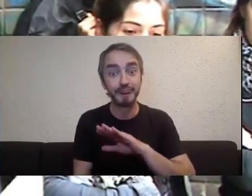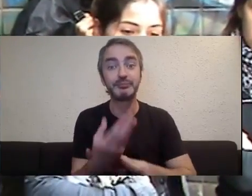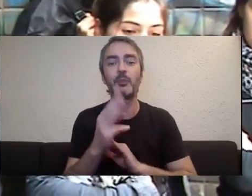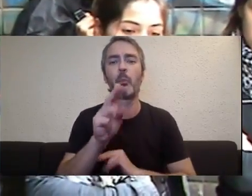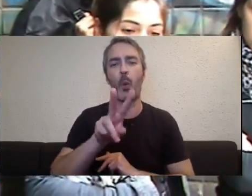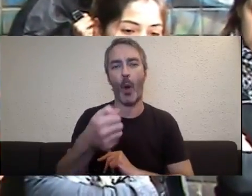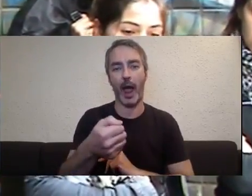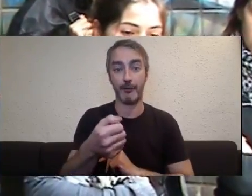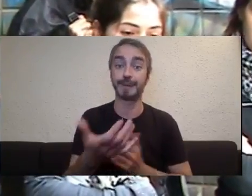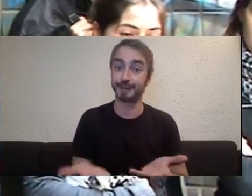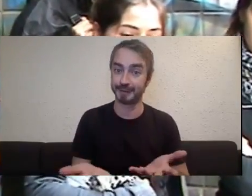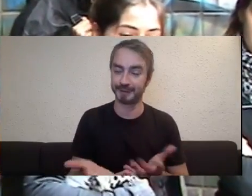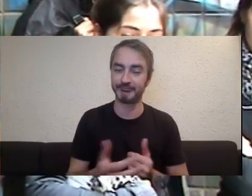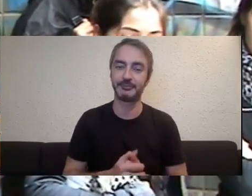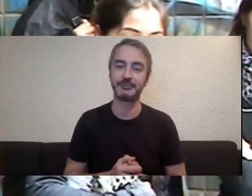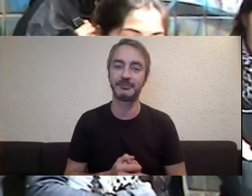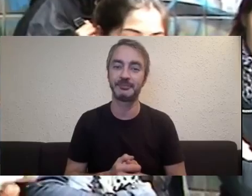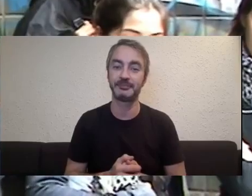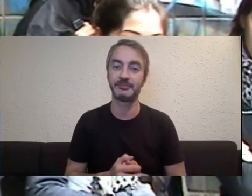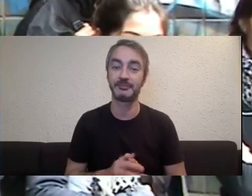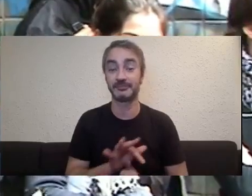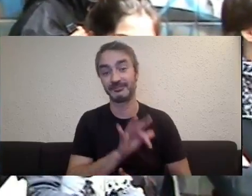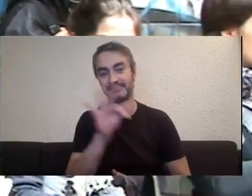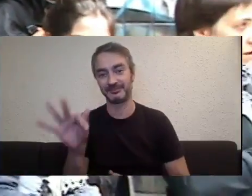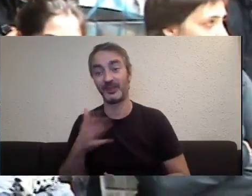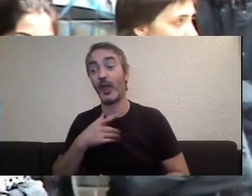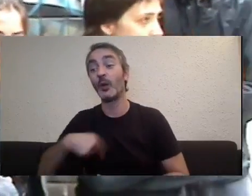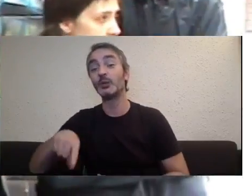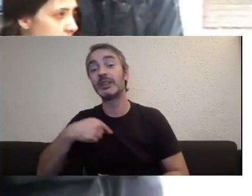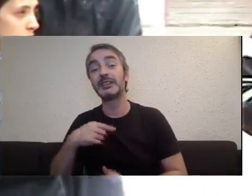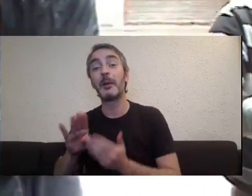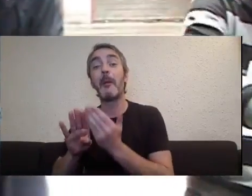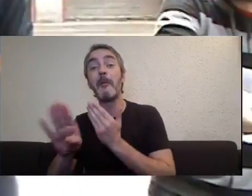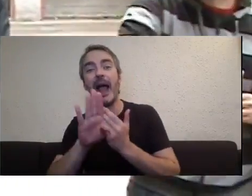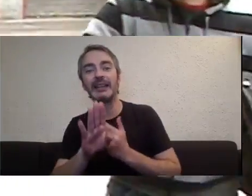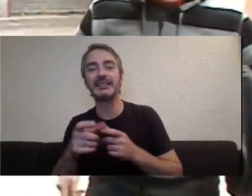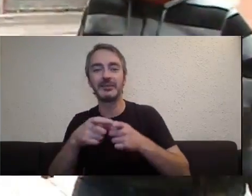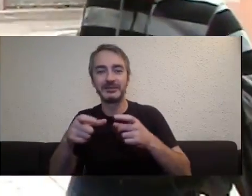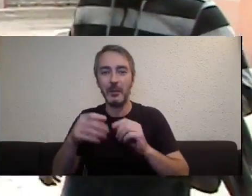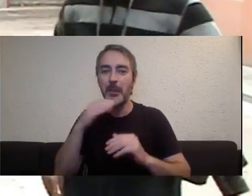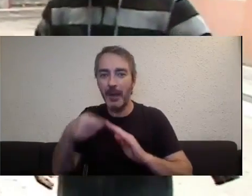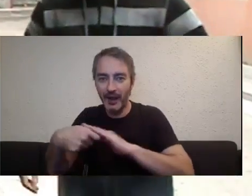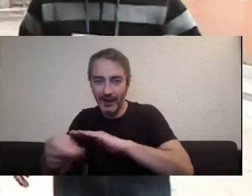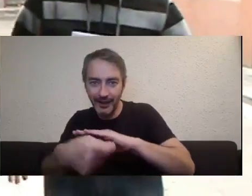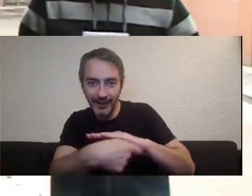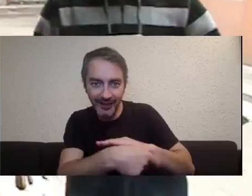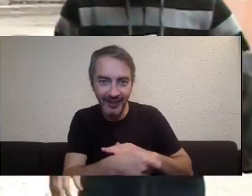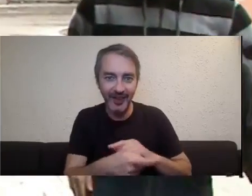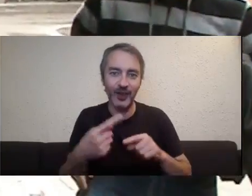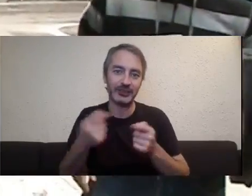a fundar la PUA en aquesta casa. No? I anàvem a aquell costat, com que eren veïns, anàvem allà a repartir les octavetes...